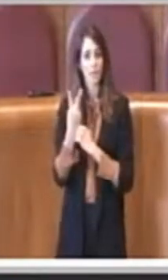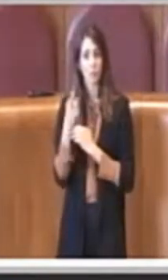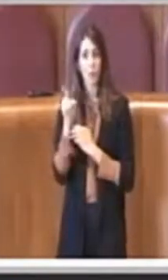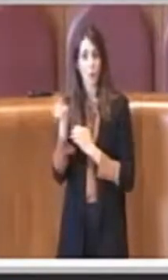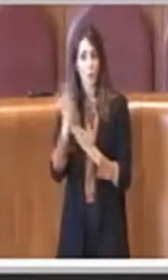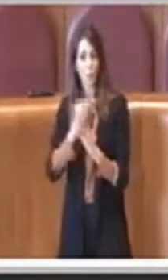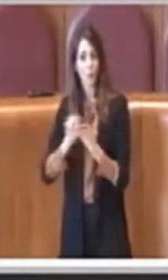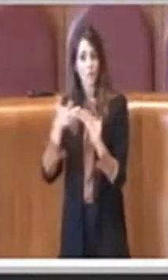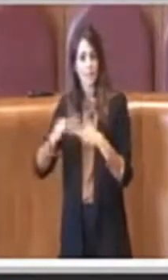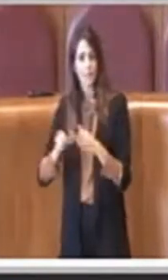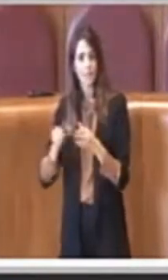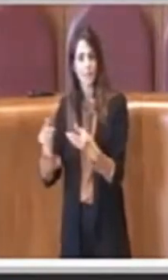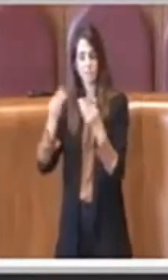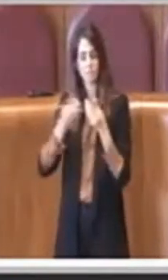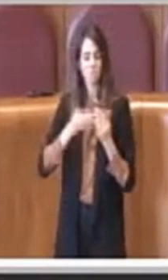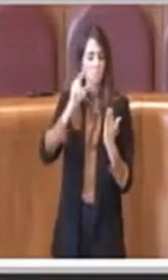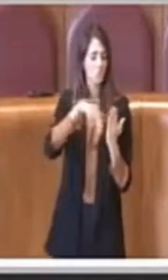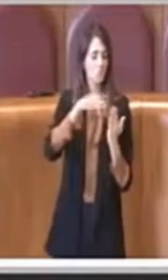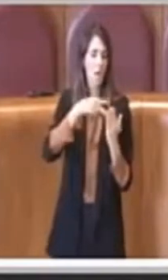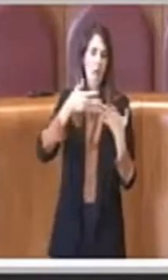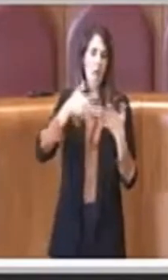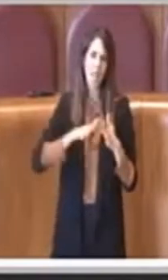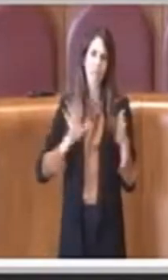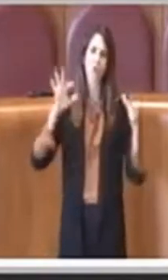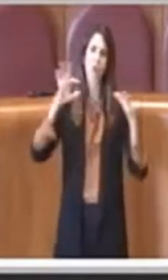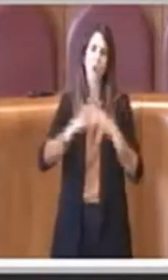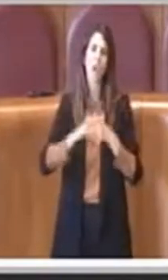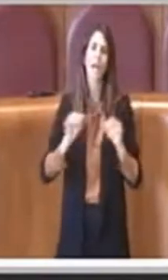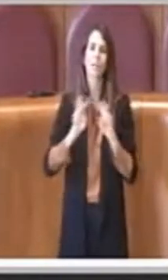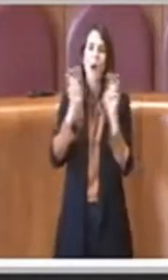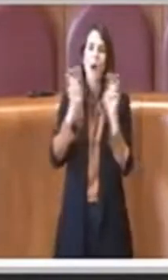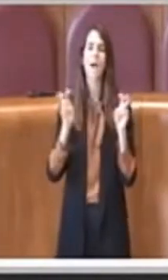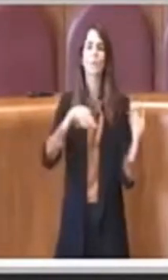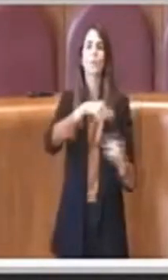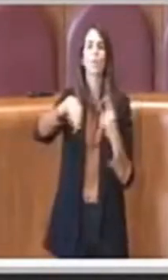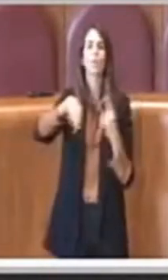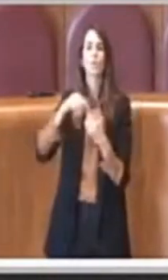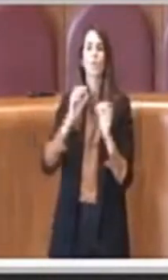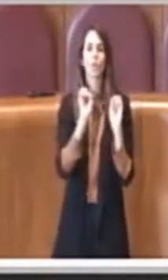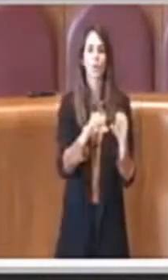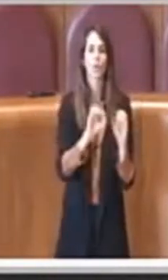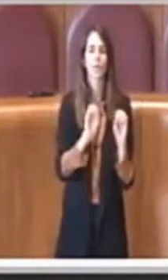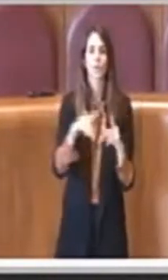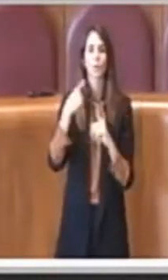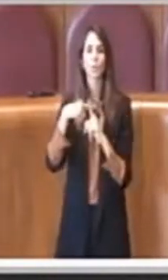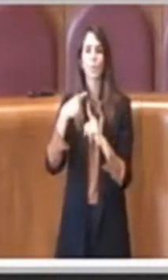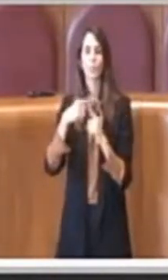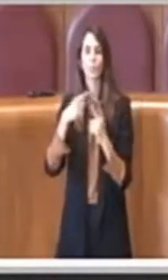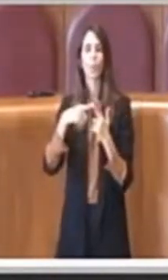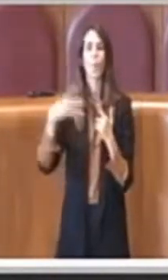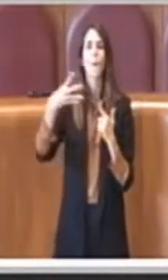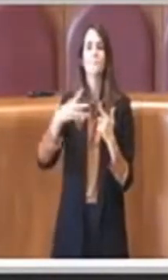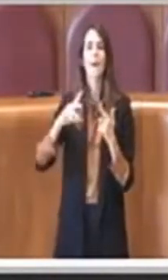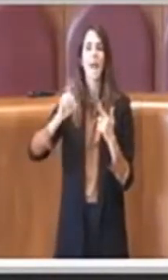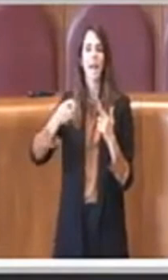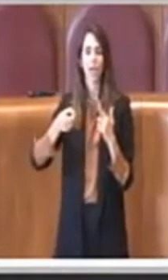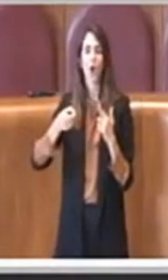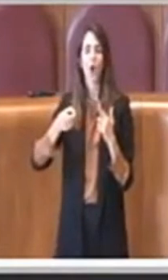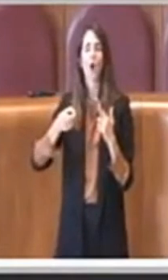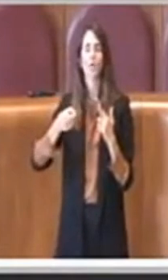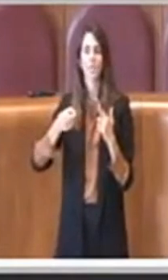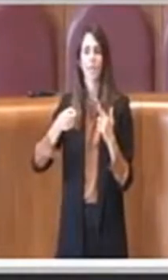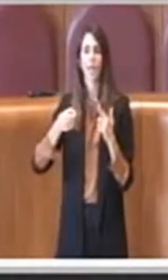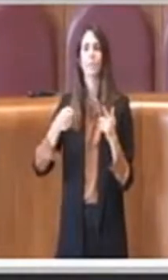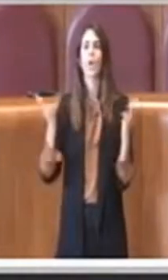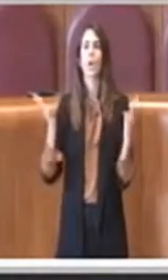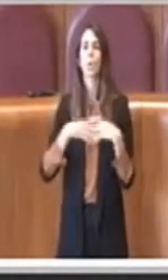lui sul caso del ciclo dei rifiuti a Roma, sul caso anche di Malagrotta come la guerra dei rifiuti, perciò sicuramente un nome